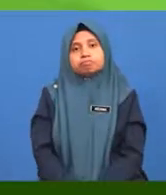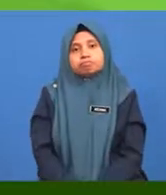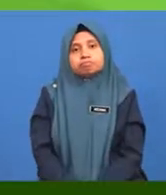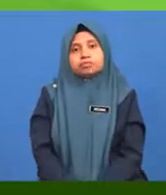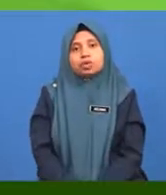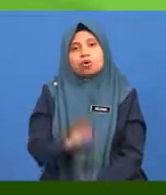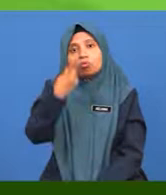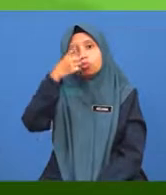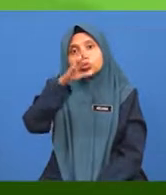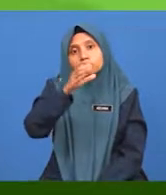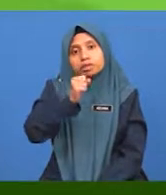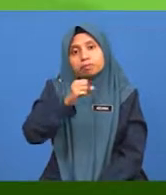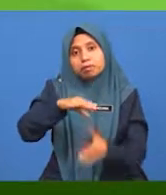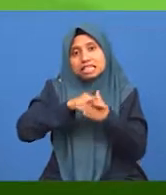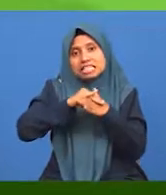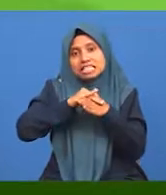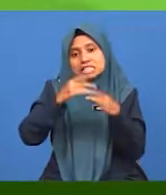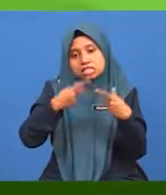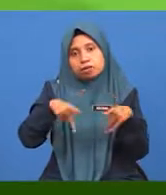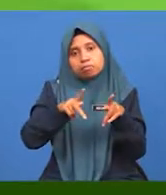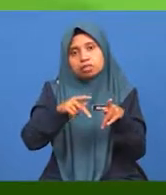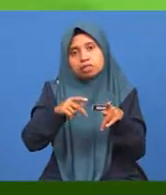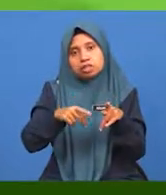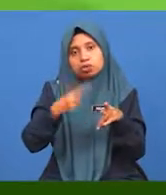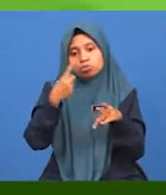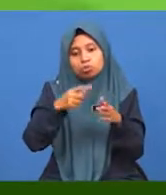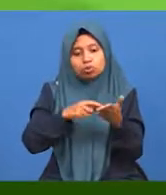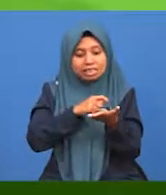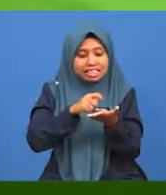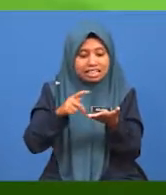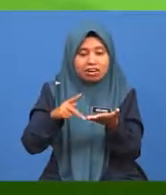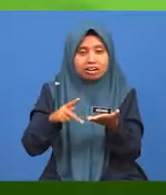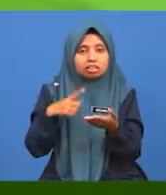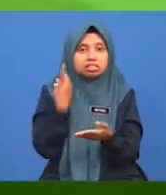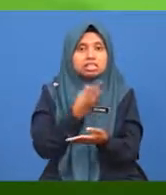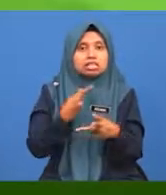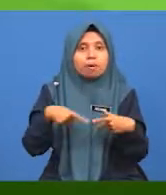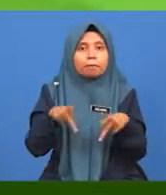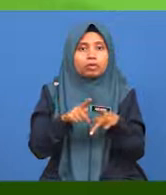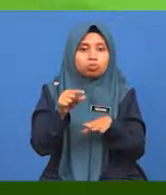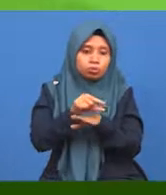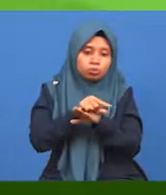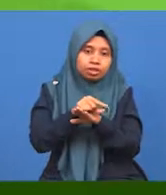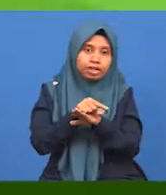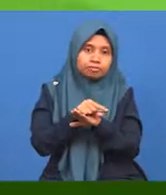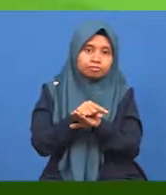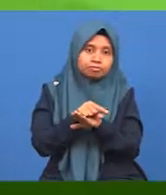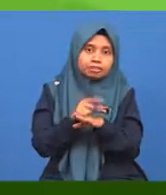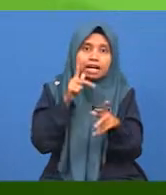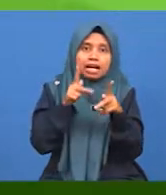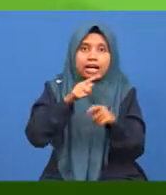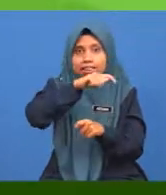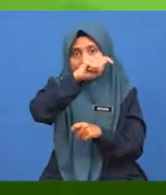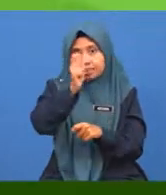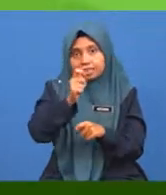Untuk mendapatkan isi-isi penting bagi satu karangan, kita perlu menggunakan kata